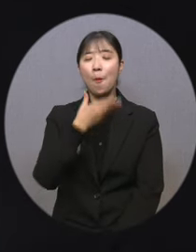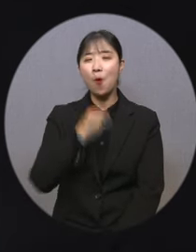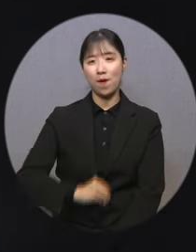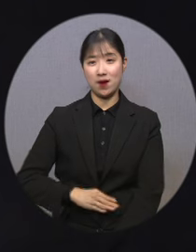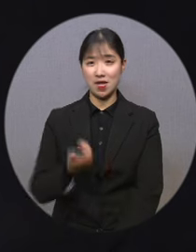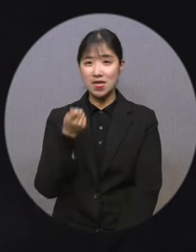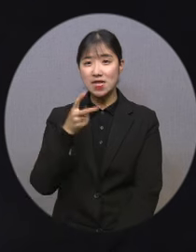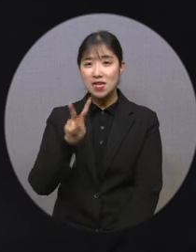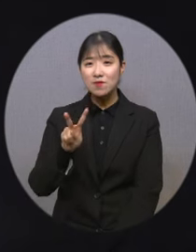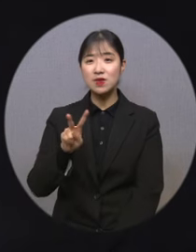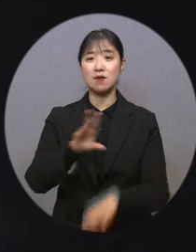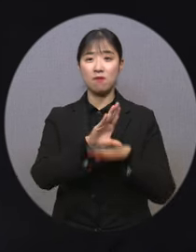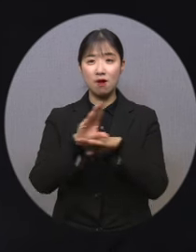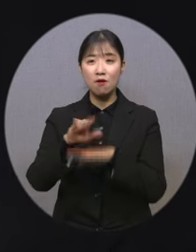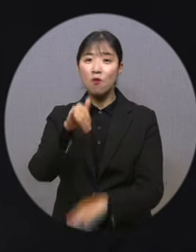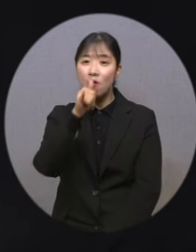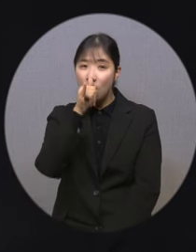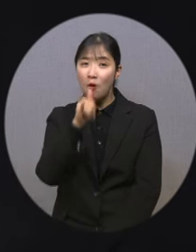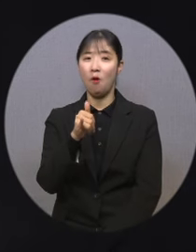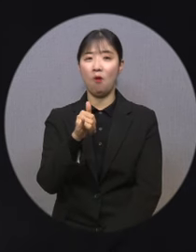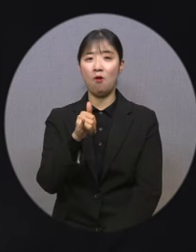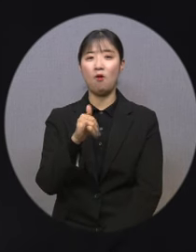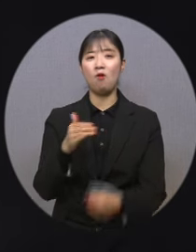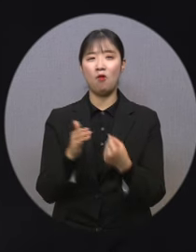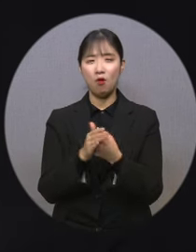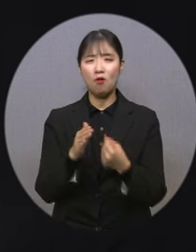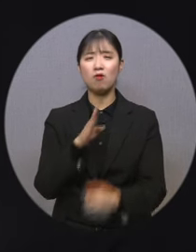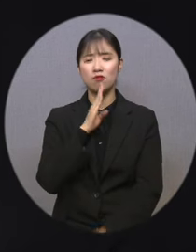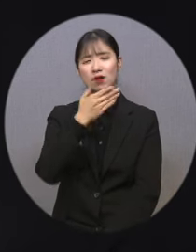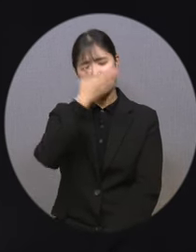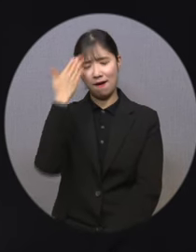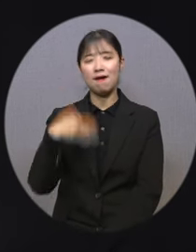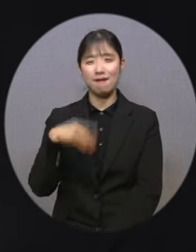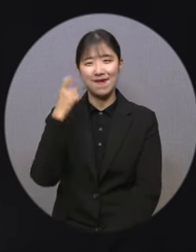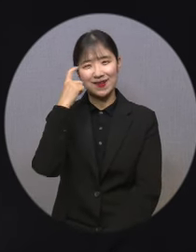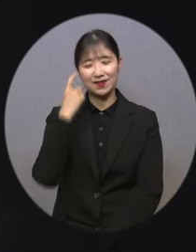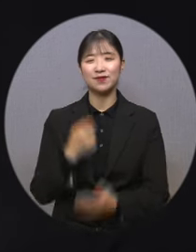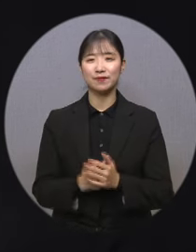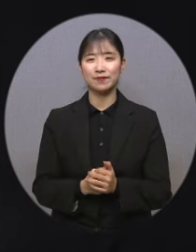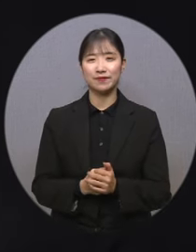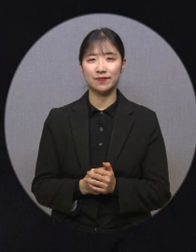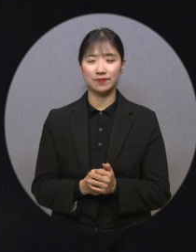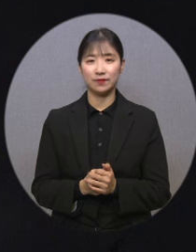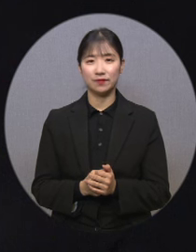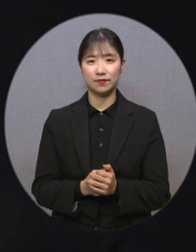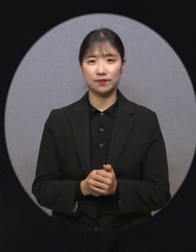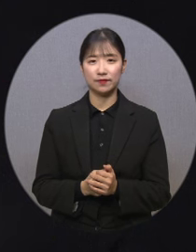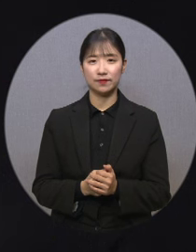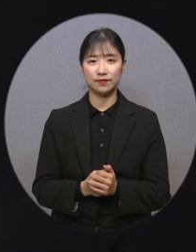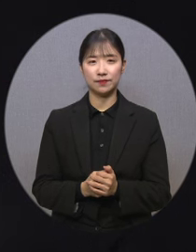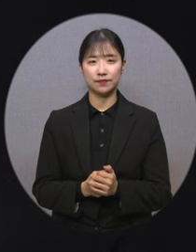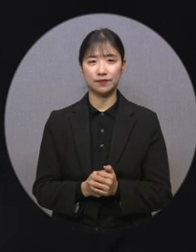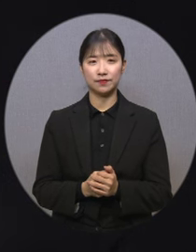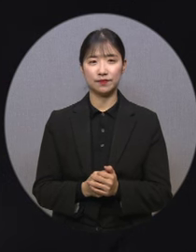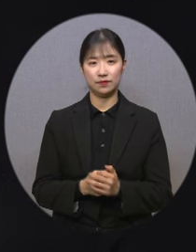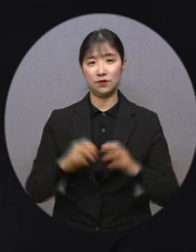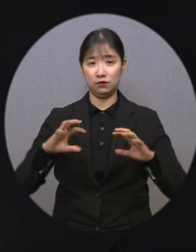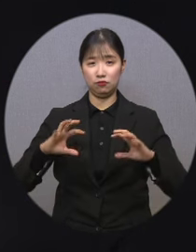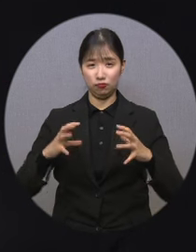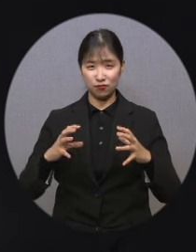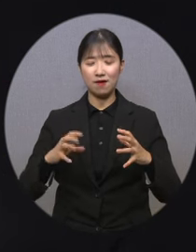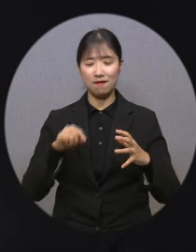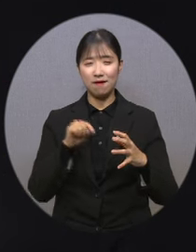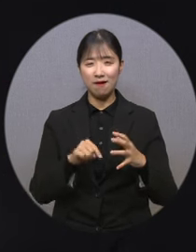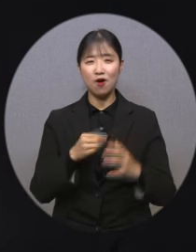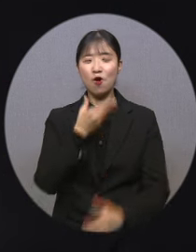있다고 해서 아 3 그래도 다 이라 생각합니다 1일 국가에서는 뽁